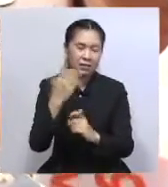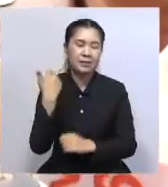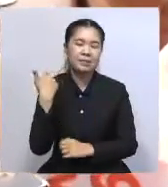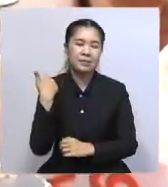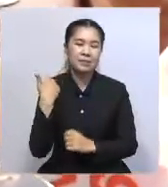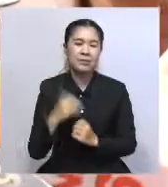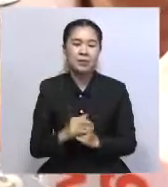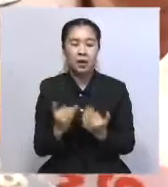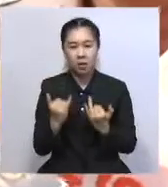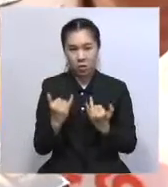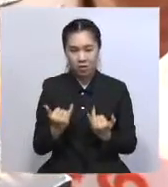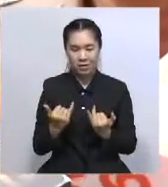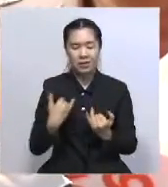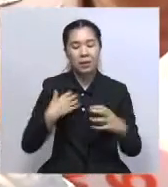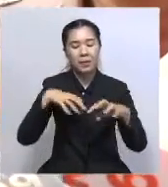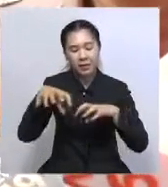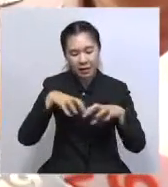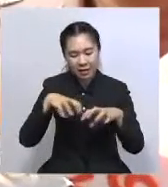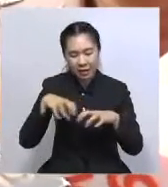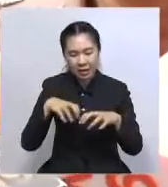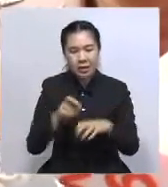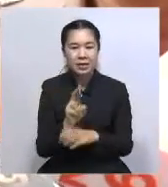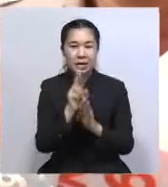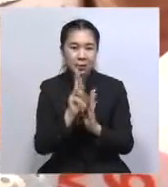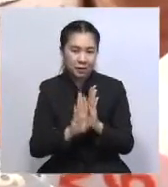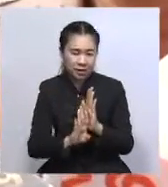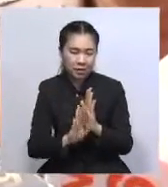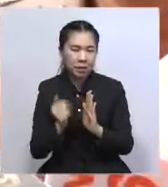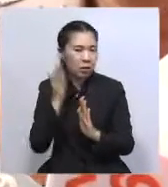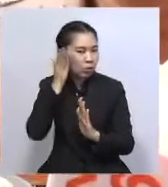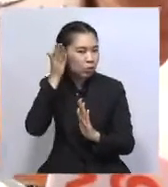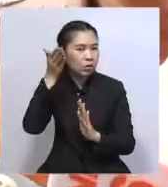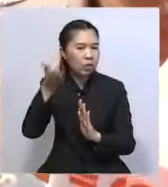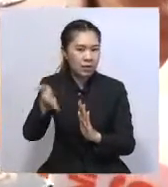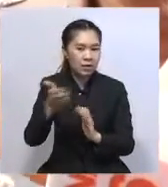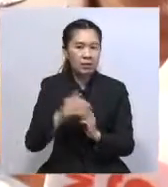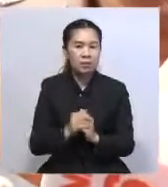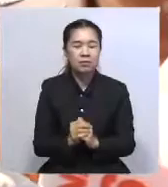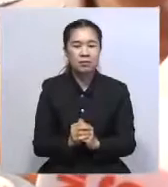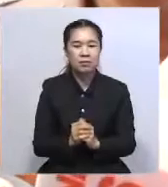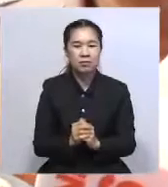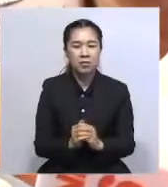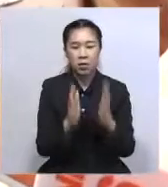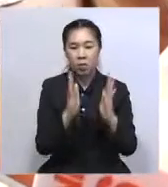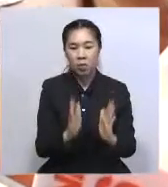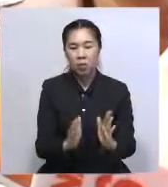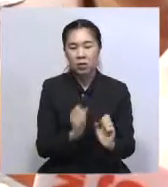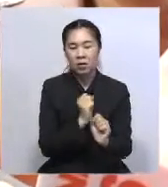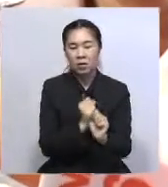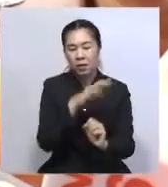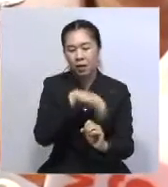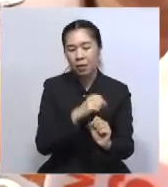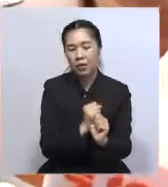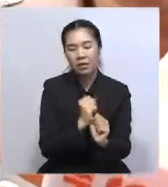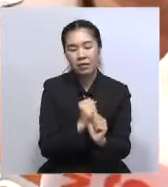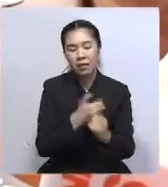ามาทำการจัดระเบียบเพราะนั้นจากนี้ไปหลังจากจัดระเบียบแล้วคงไม่มีใครกล้าขายอ